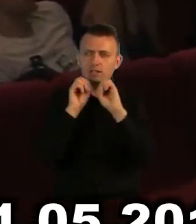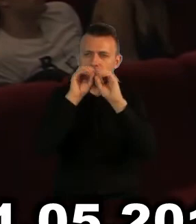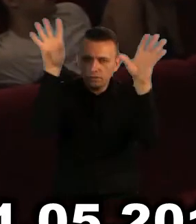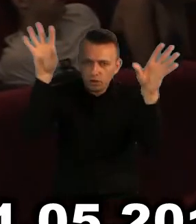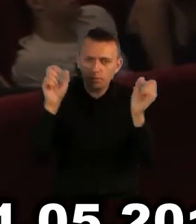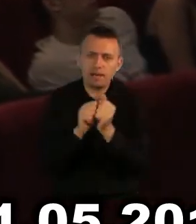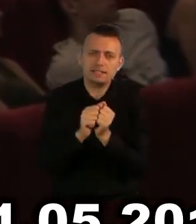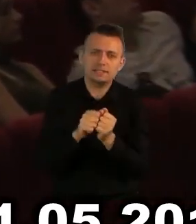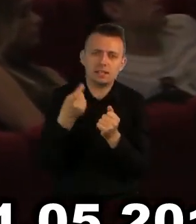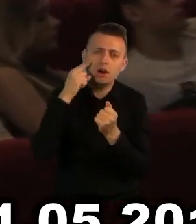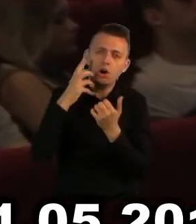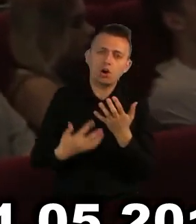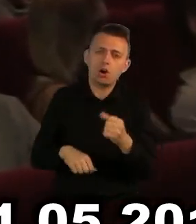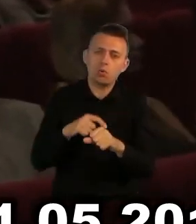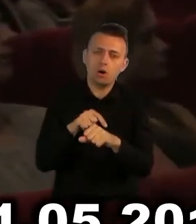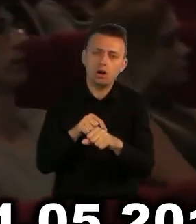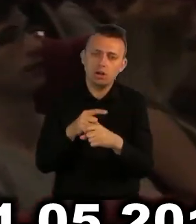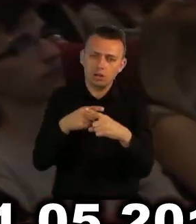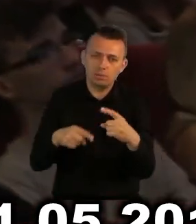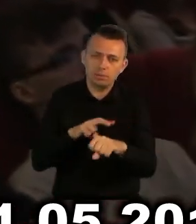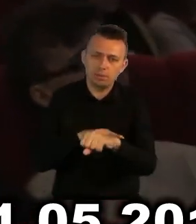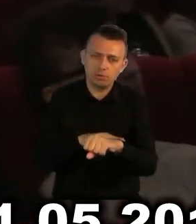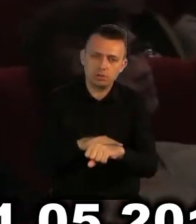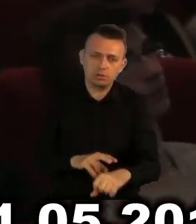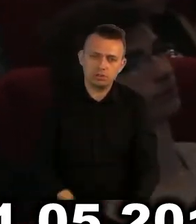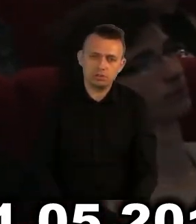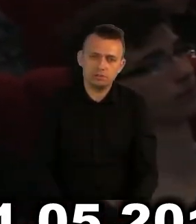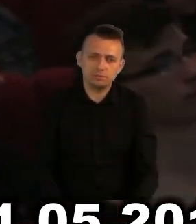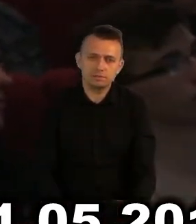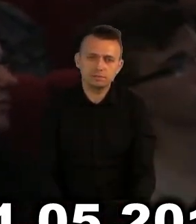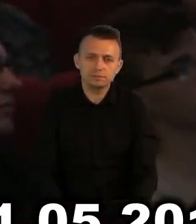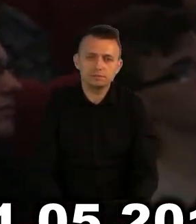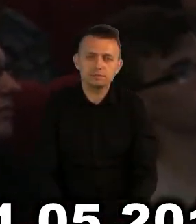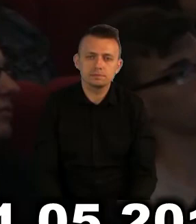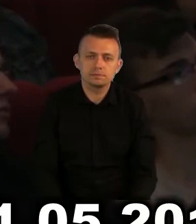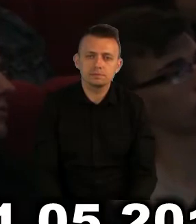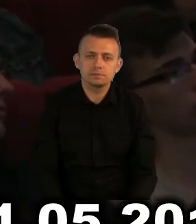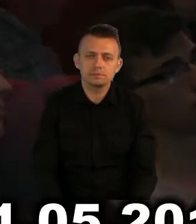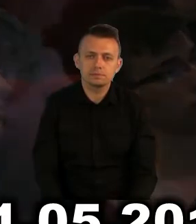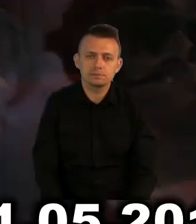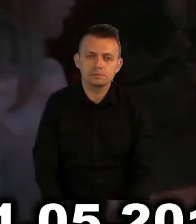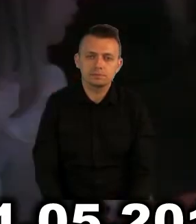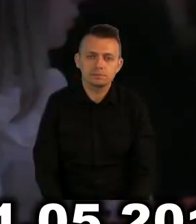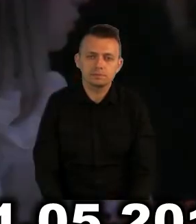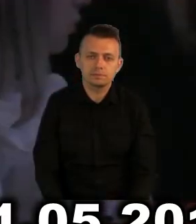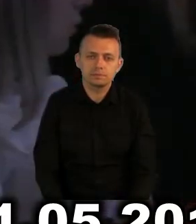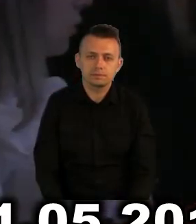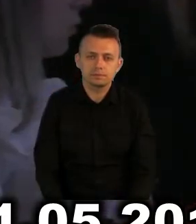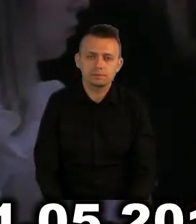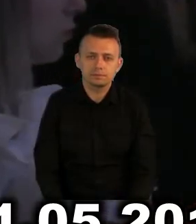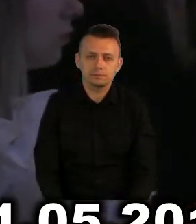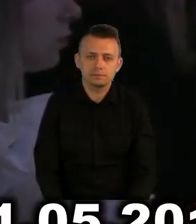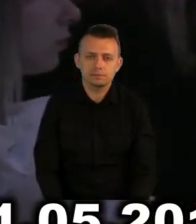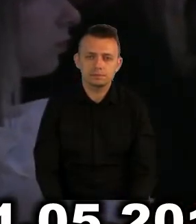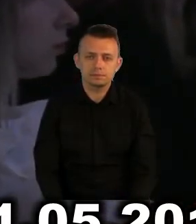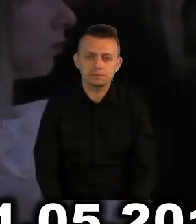godziny. Typu dzwonią do nas do Płocka na dyspozyturę. Bud Mariański to u was, nie u was? To chyba rejon 6. O cholera, robimy